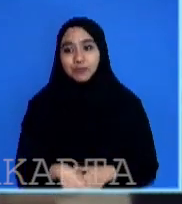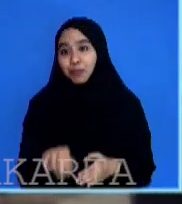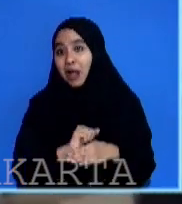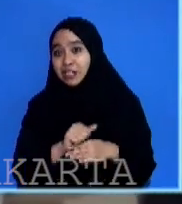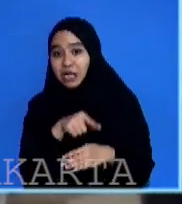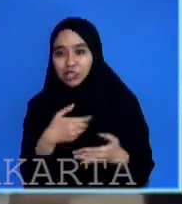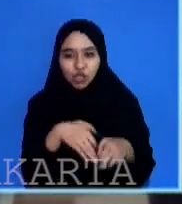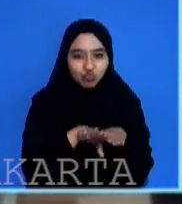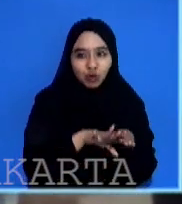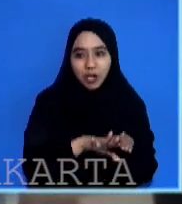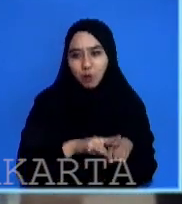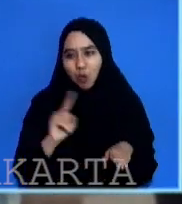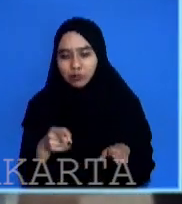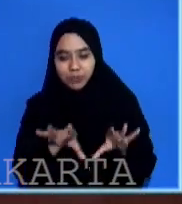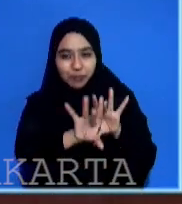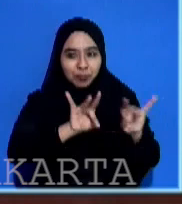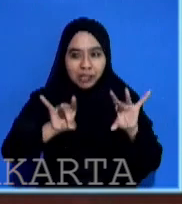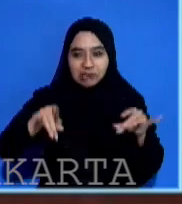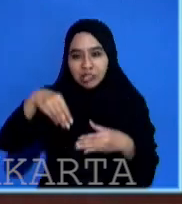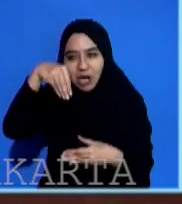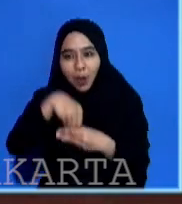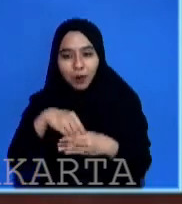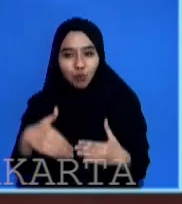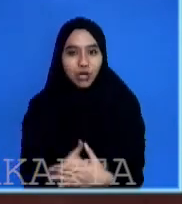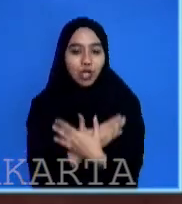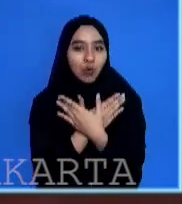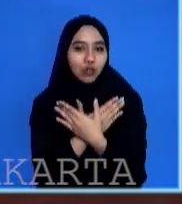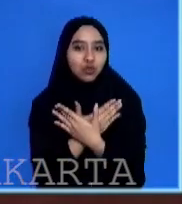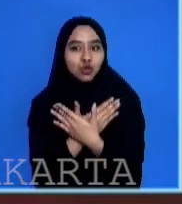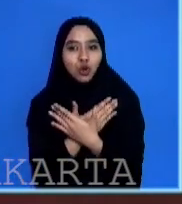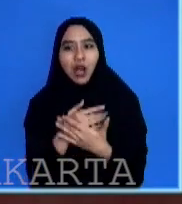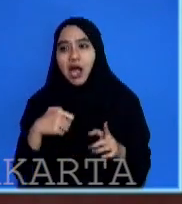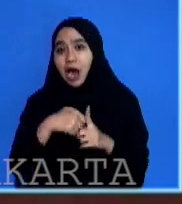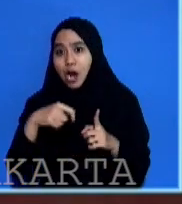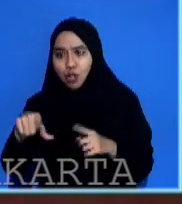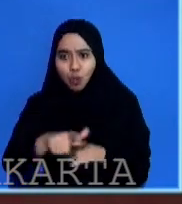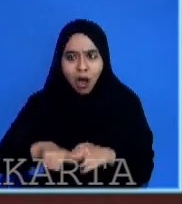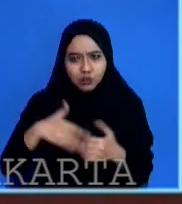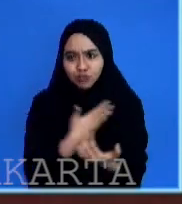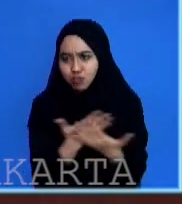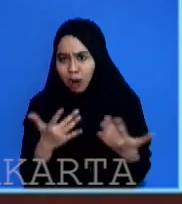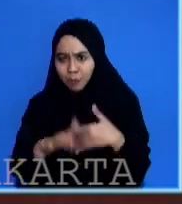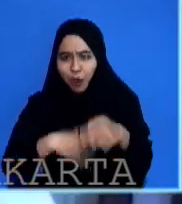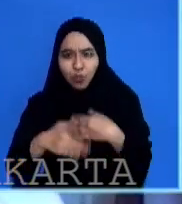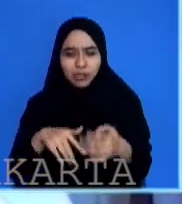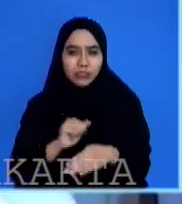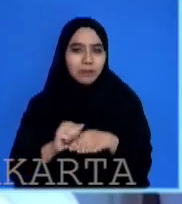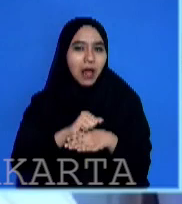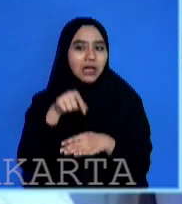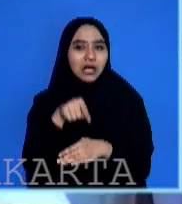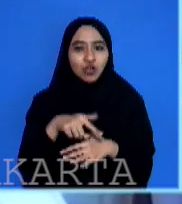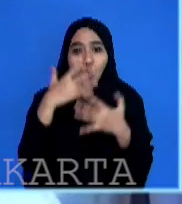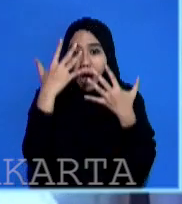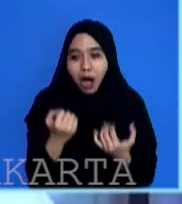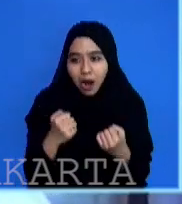instruksi KPU Kabupaten Gunung Kidul dan dilakukan di masing-masing tingkat kalelurahan diharapkan proses pemungutan suara di kapanewon